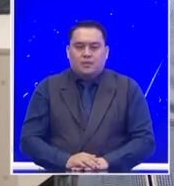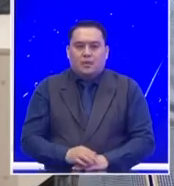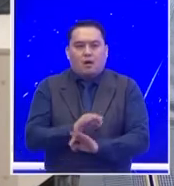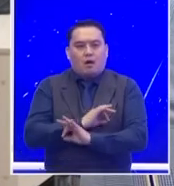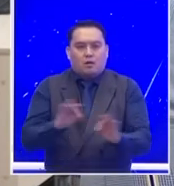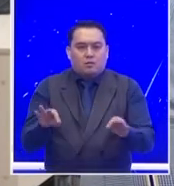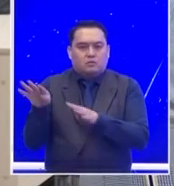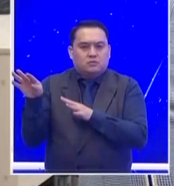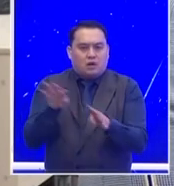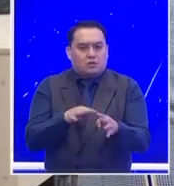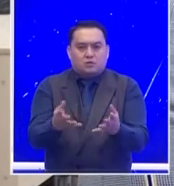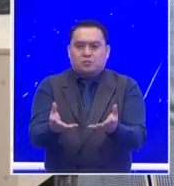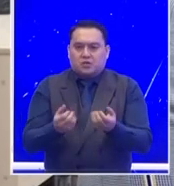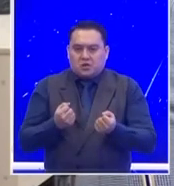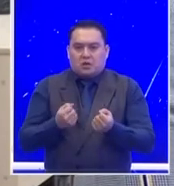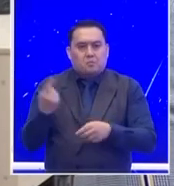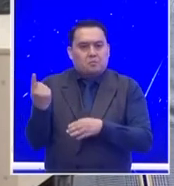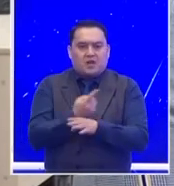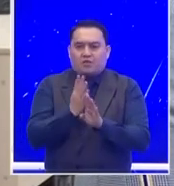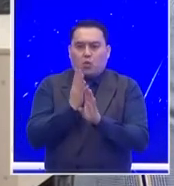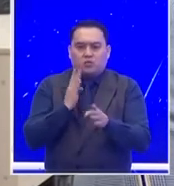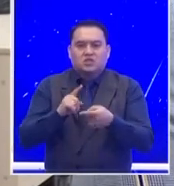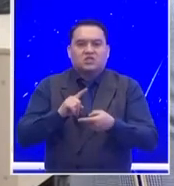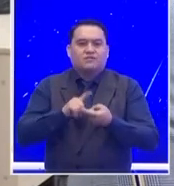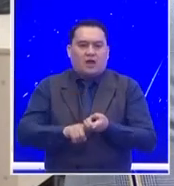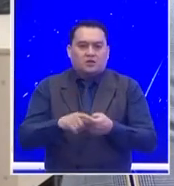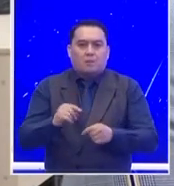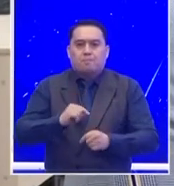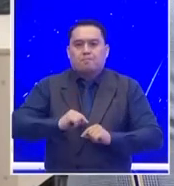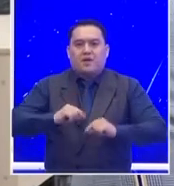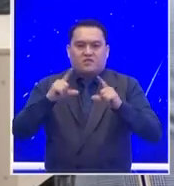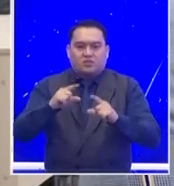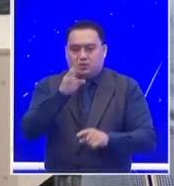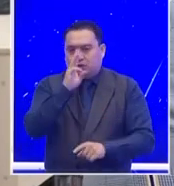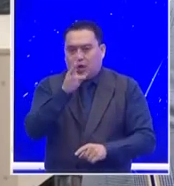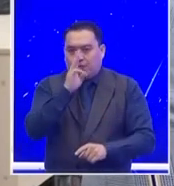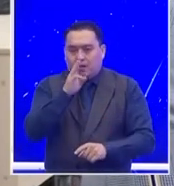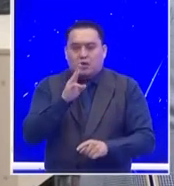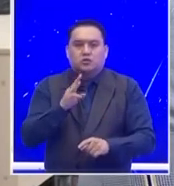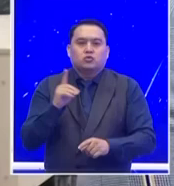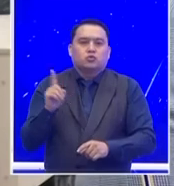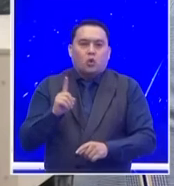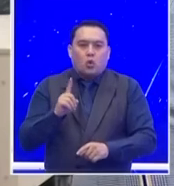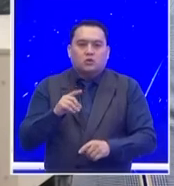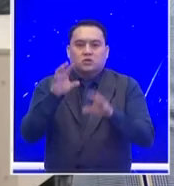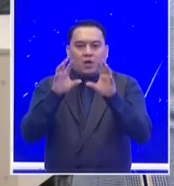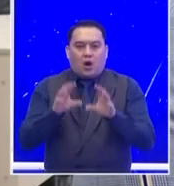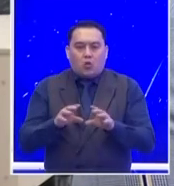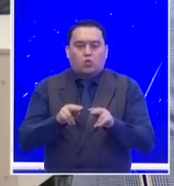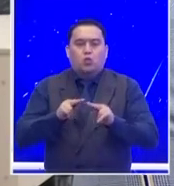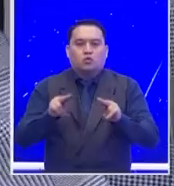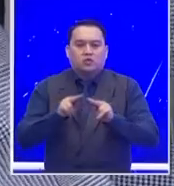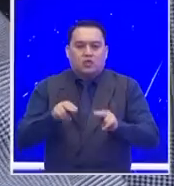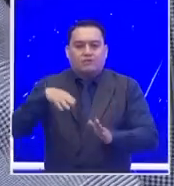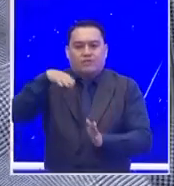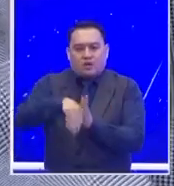Отличные стандарты были приняты. В первую очередь это связано с повышением зарплаты учителя, а также благодаря тому, что закон о статусе педагога